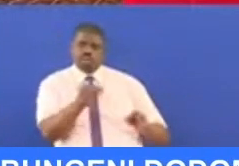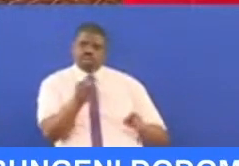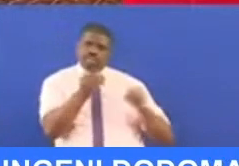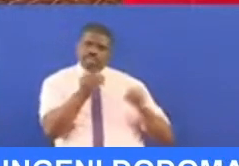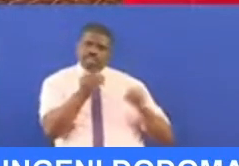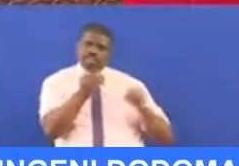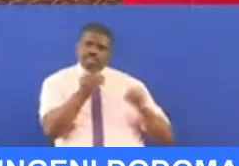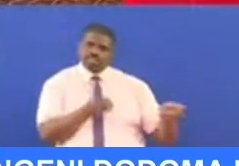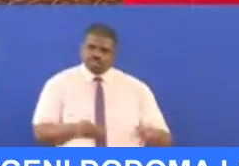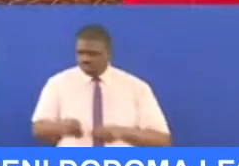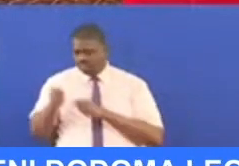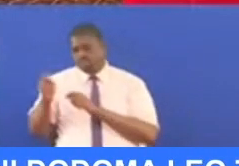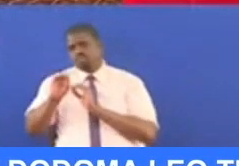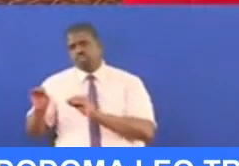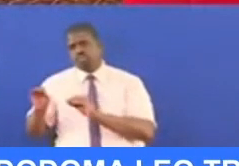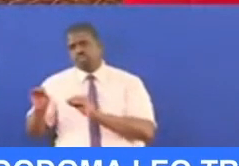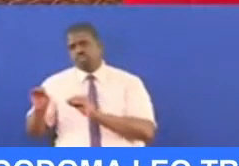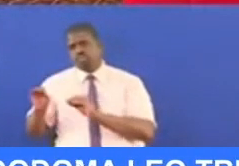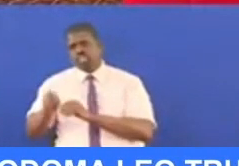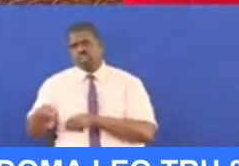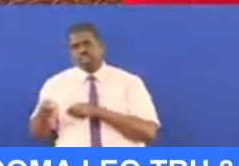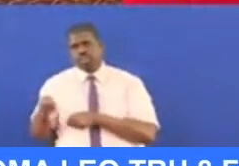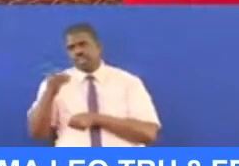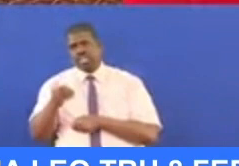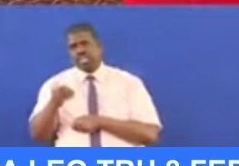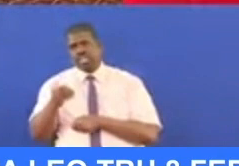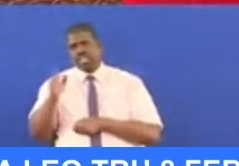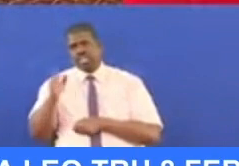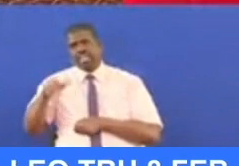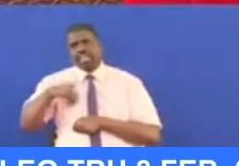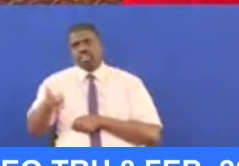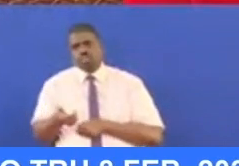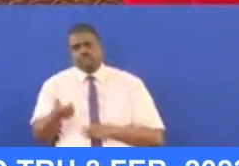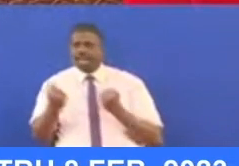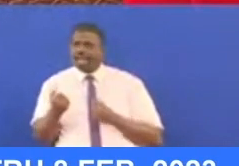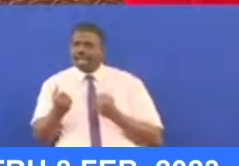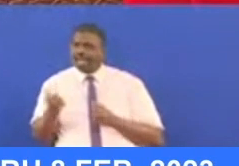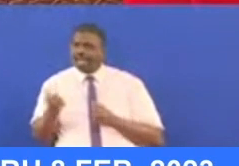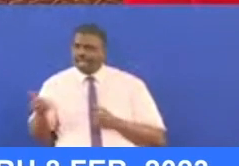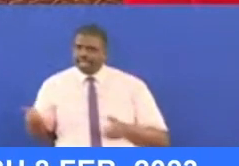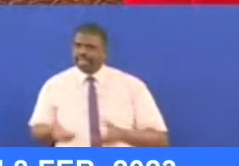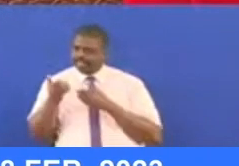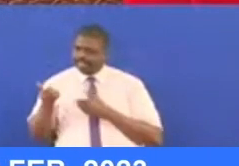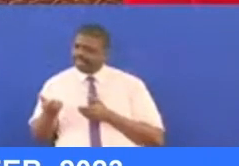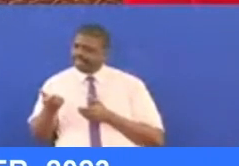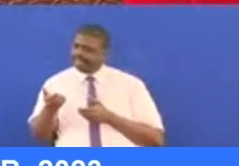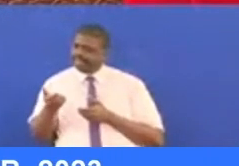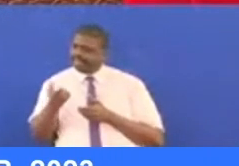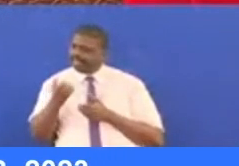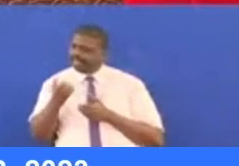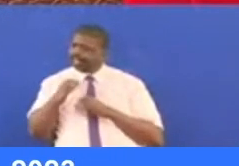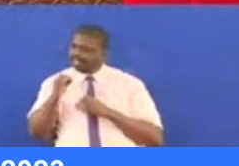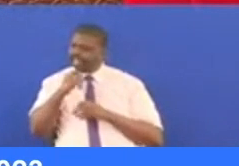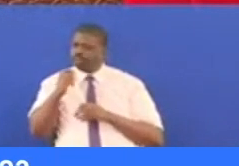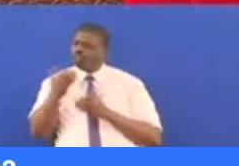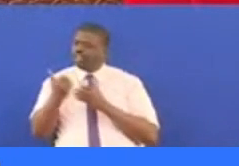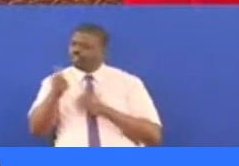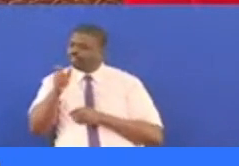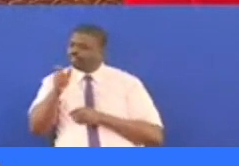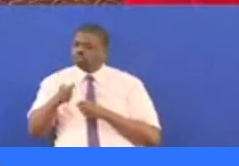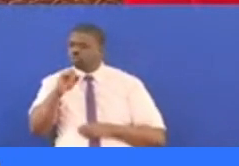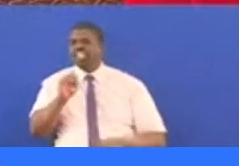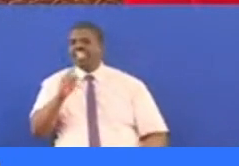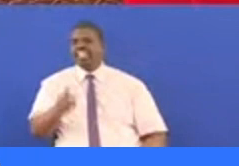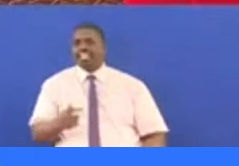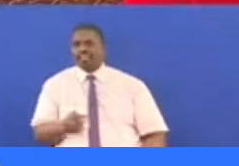kulima nyasi, kesho atazalisha ng'ombe walio bora zaidi, na kama ni nyama atauza. Kwa nini umchukue mtu kutoka JKT ambaye baba yake